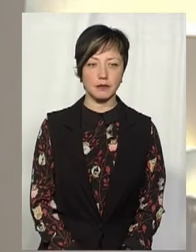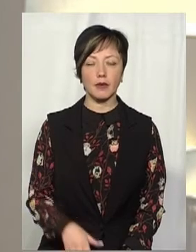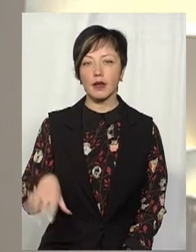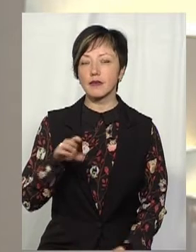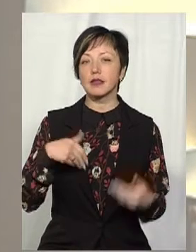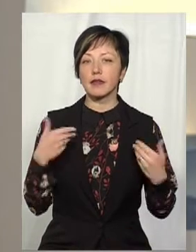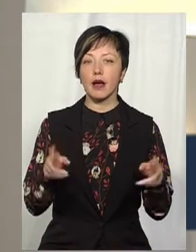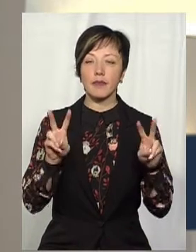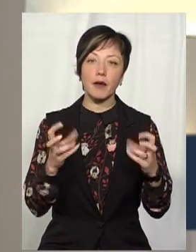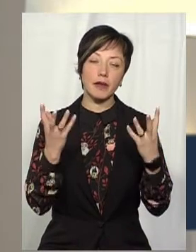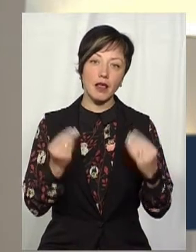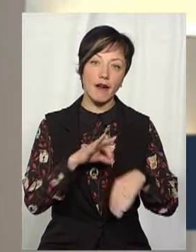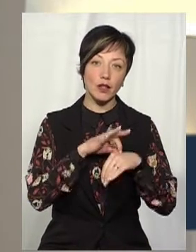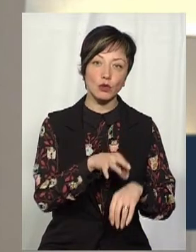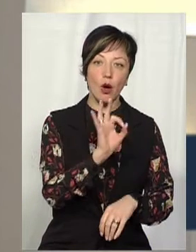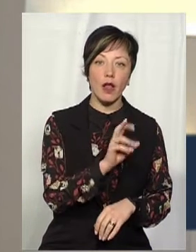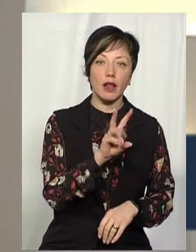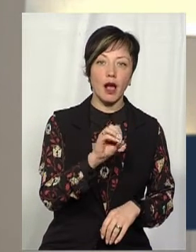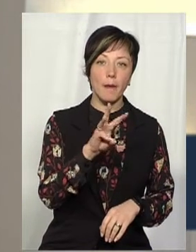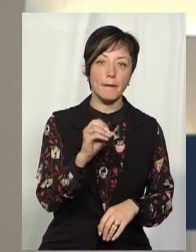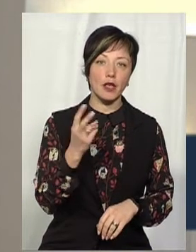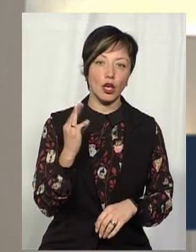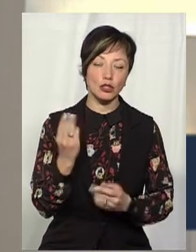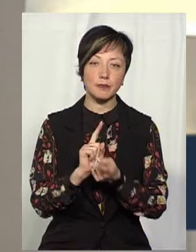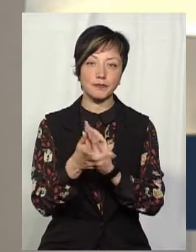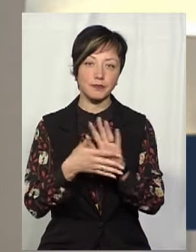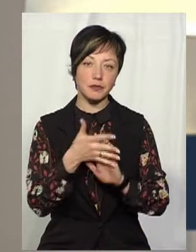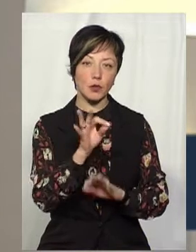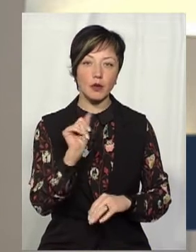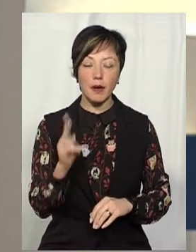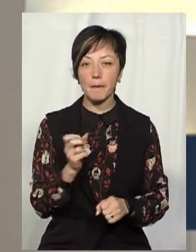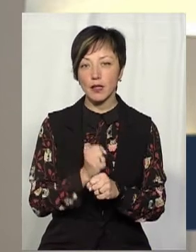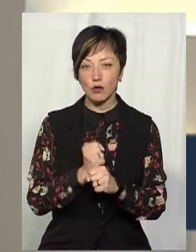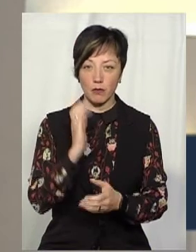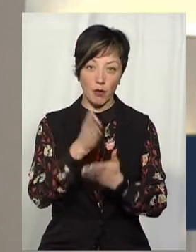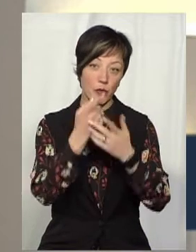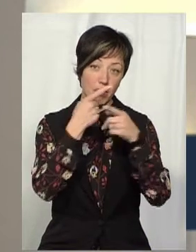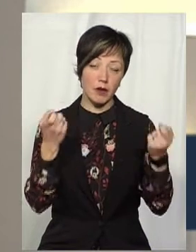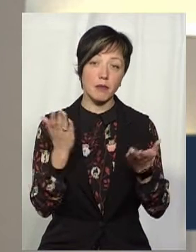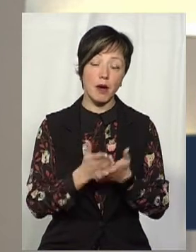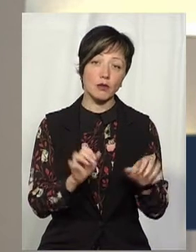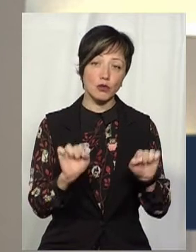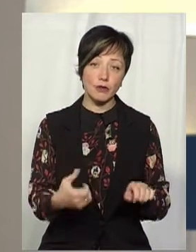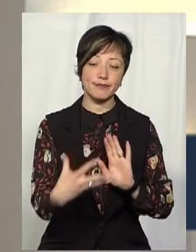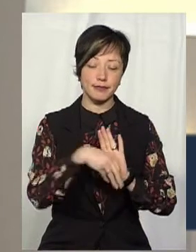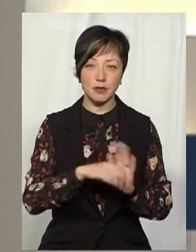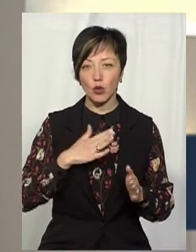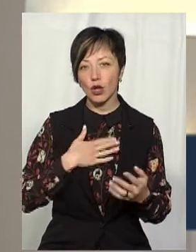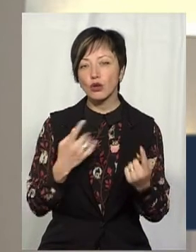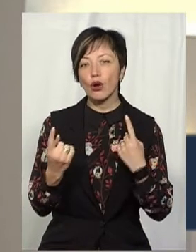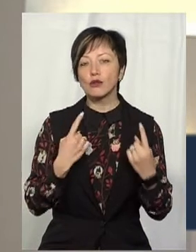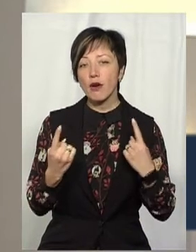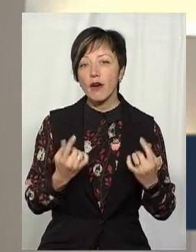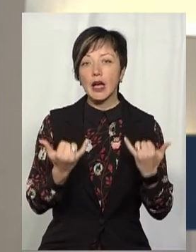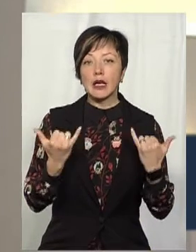Усіх вітаємо в темі дня. Мене звати Олена Киміняш. На жестову мову перекладає Ольга Рибак. Працюємо наживо, тож маєте нагоду долучатися до нашої